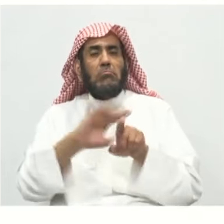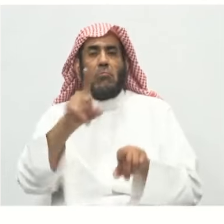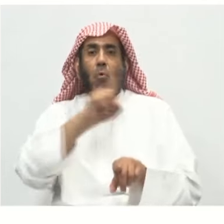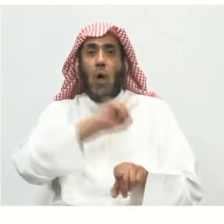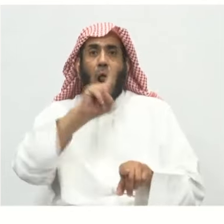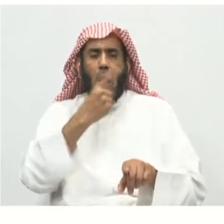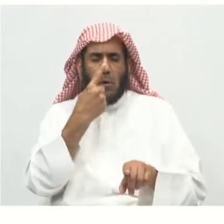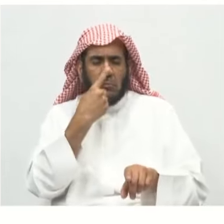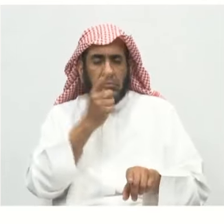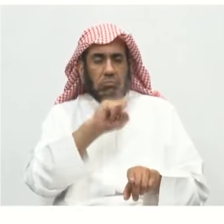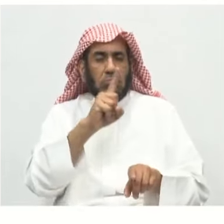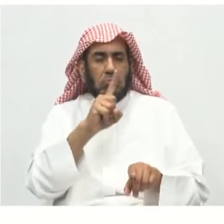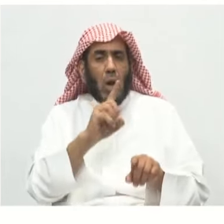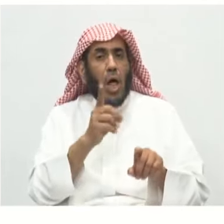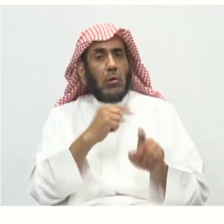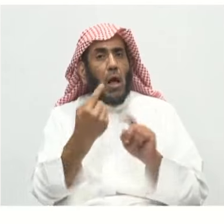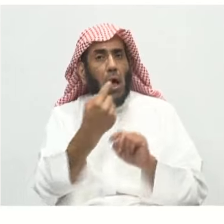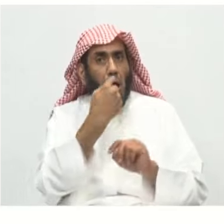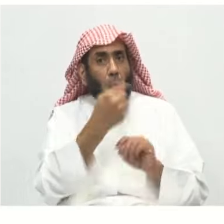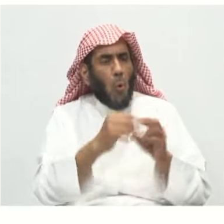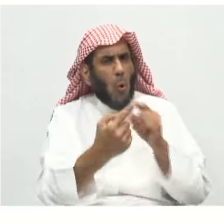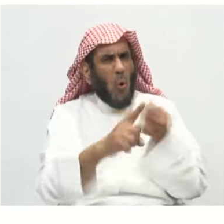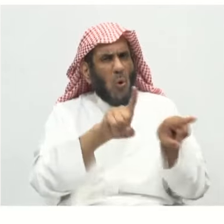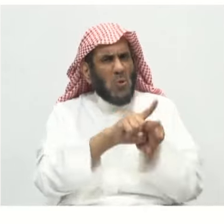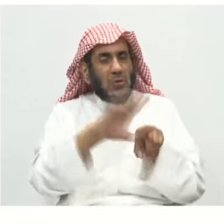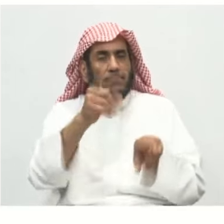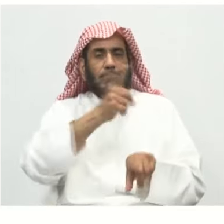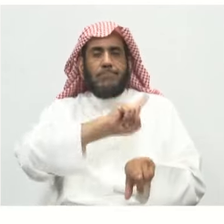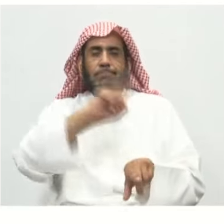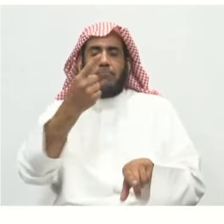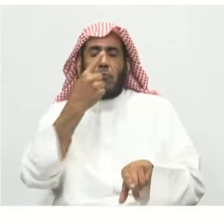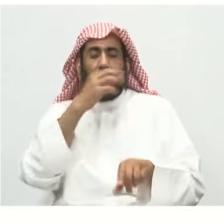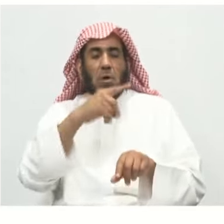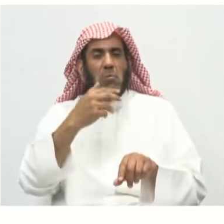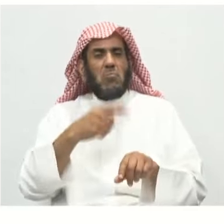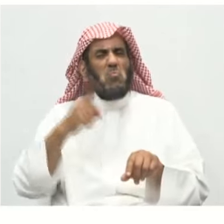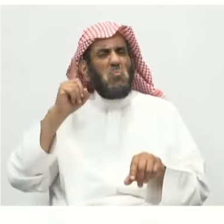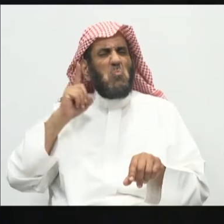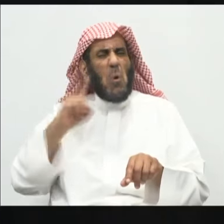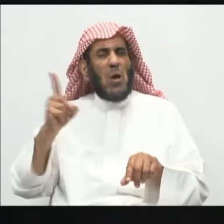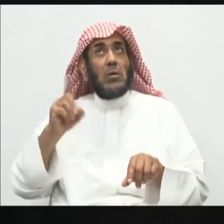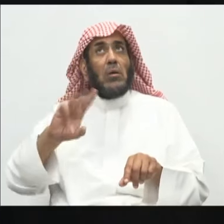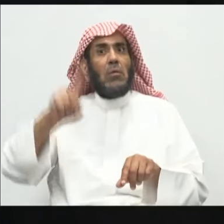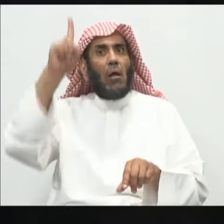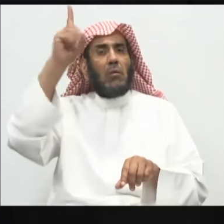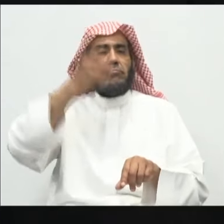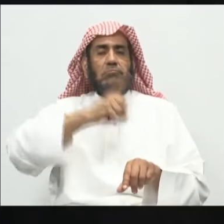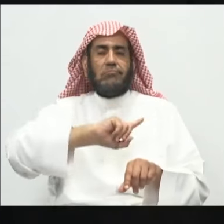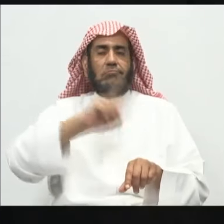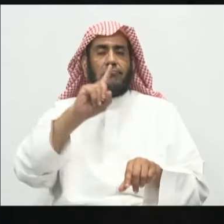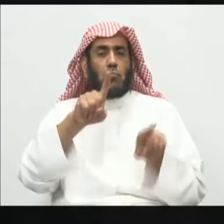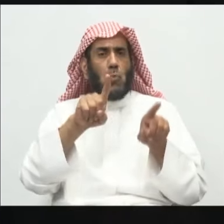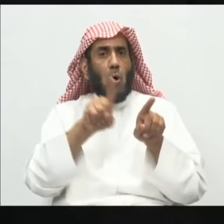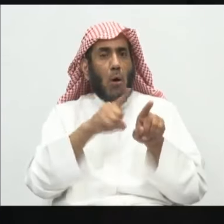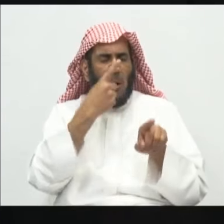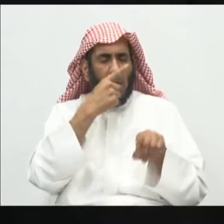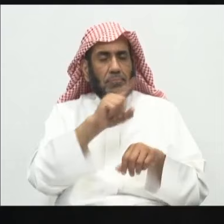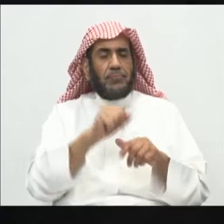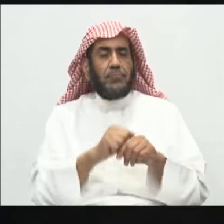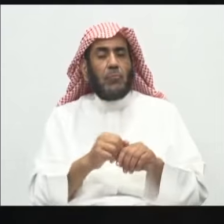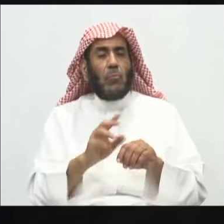تطعهما معنى انه لا طاعه لمخلوق في في معصيه الخالق مع لا تطعهم في معصيه الله عز وجل